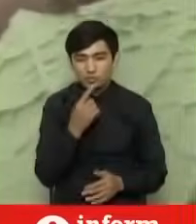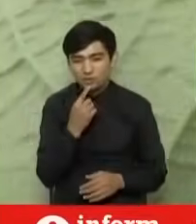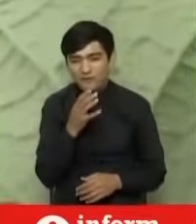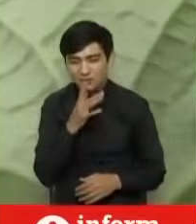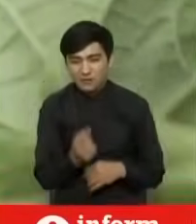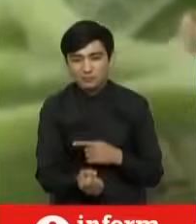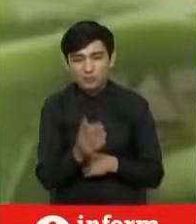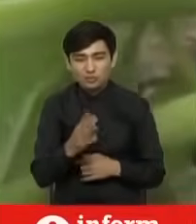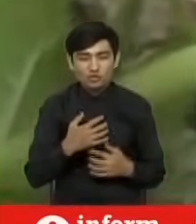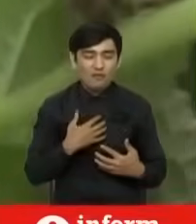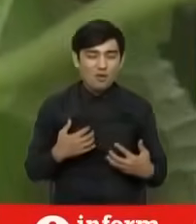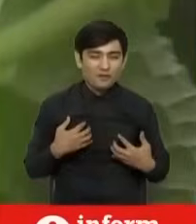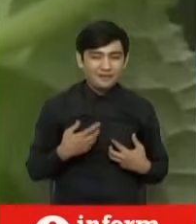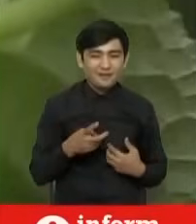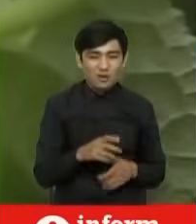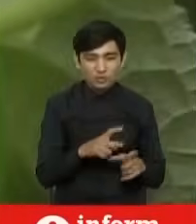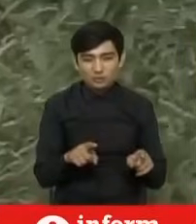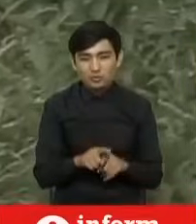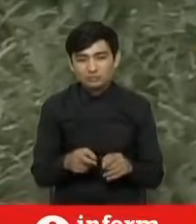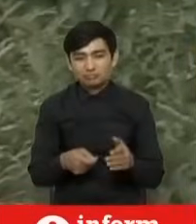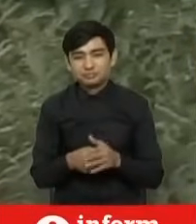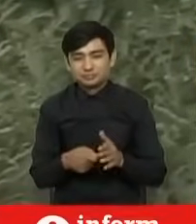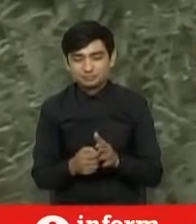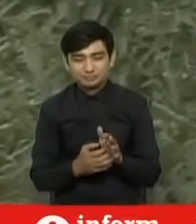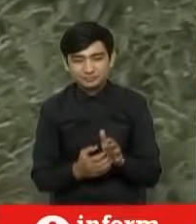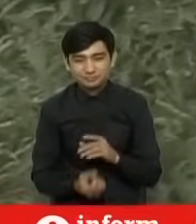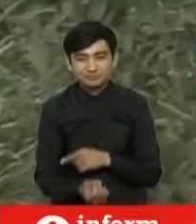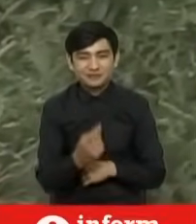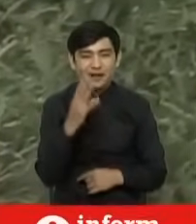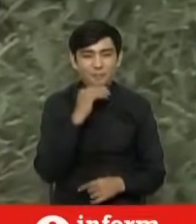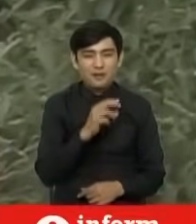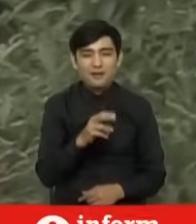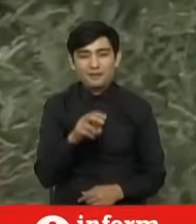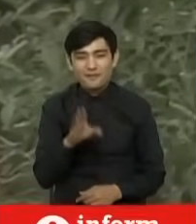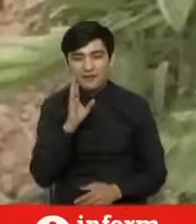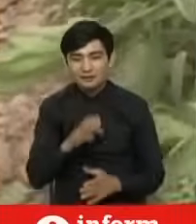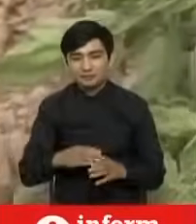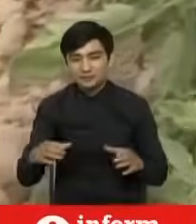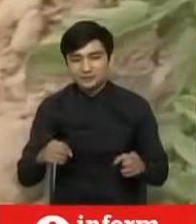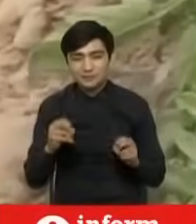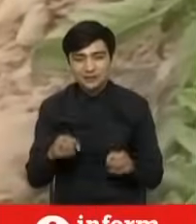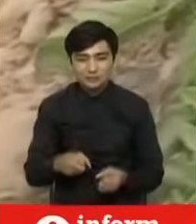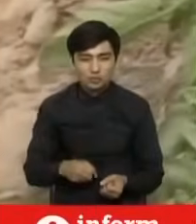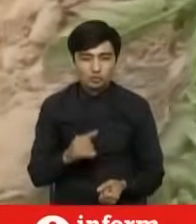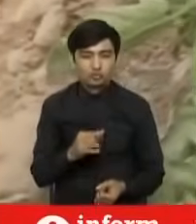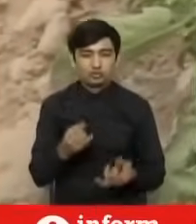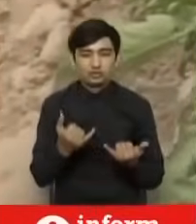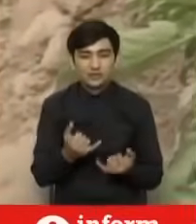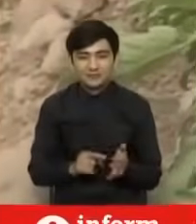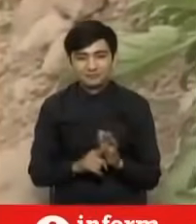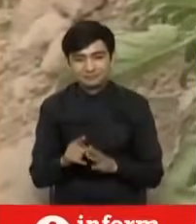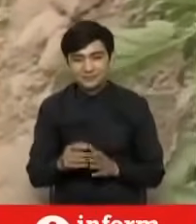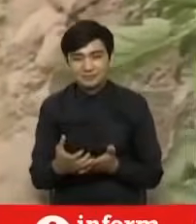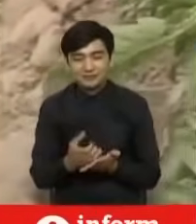и с животноводством, не исключен дефицит кормов. Создавать водоотводные каналы с накопителями необходимо уже сейчас, считают